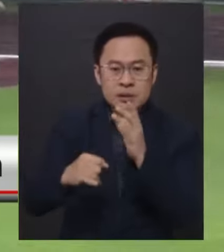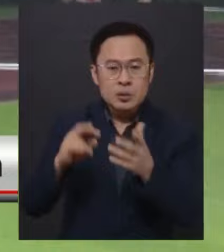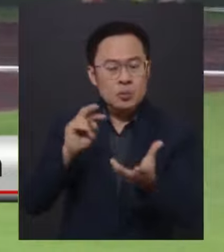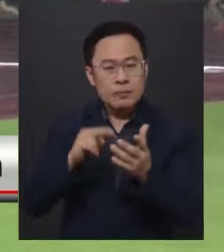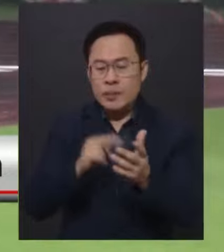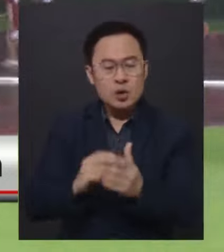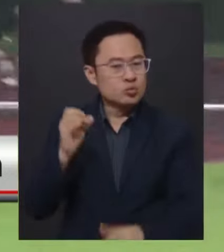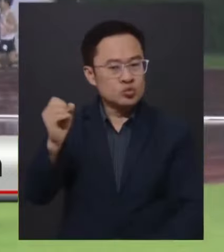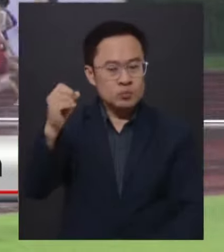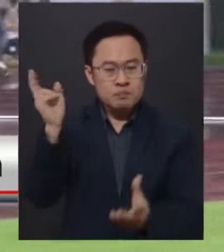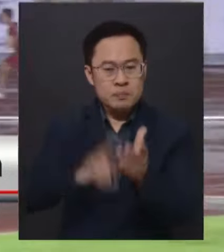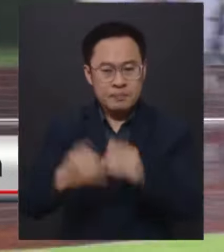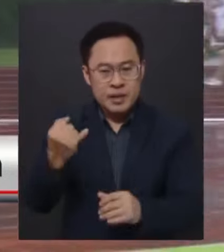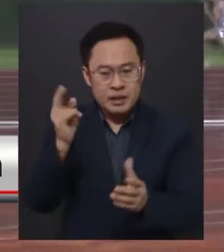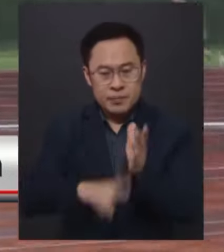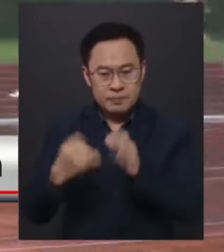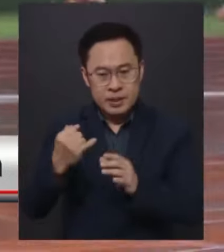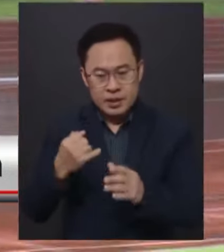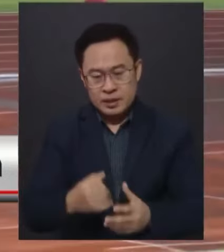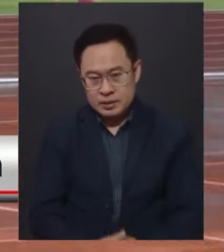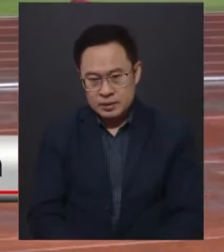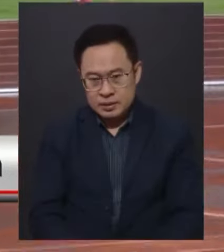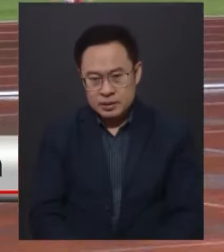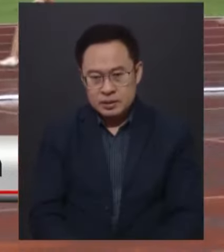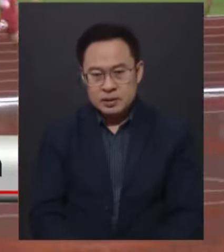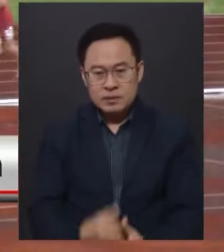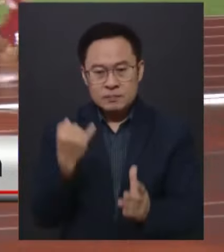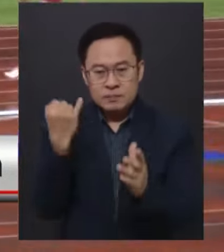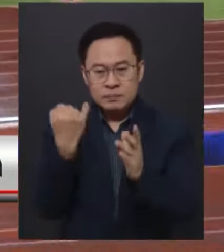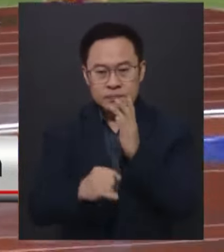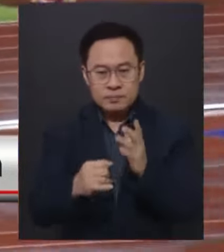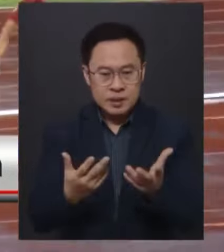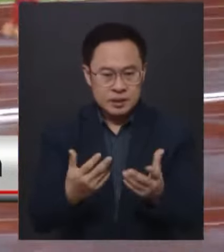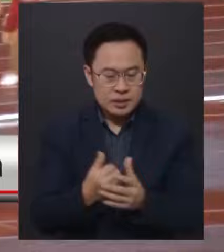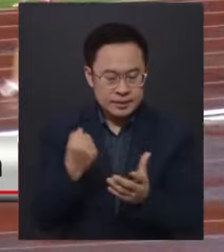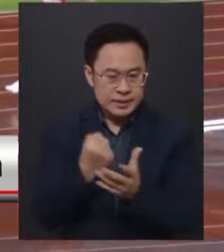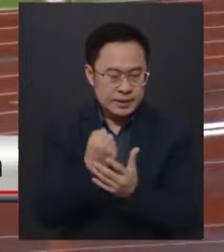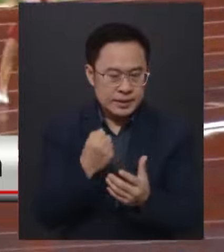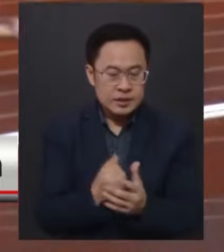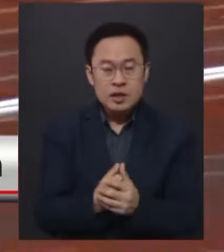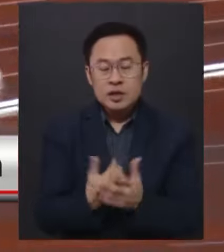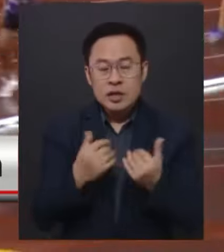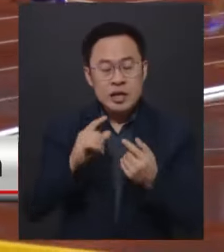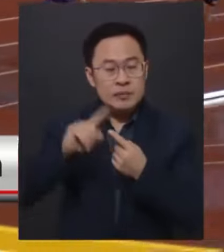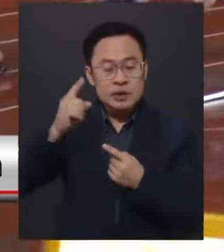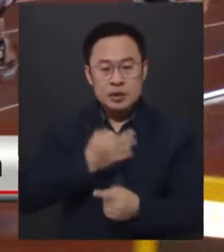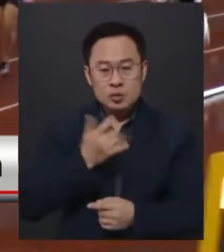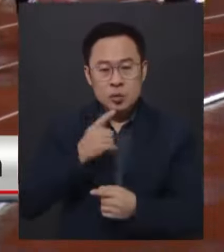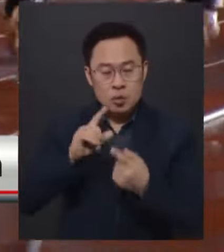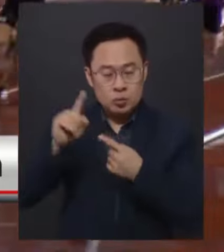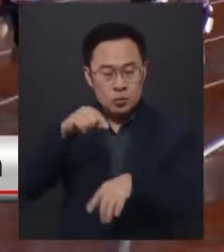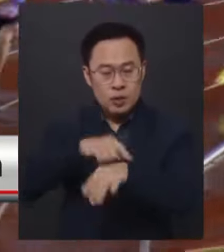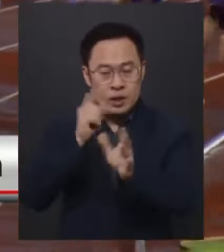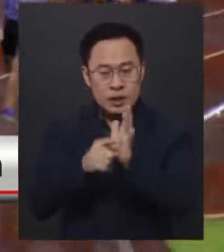สถิตินะครับก็ต้องจบด้วยการไม่มีสถิติไปส่วนเหรียญทองครับในประเภท 4x100เมตชายครับทำเวลาได้